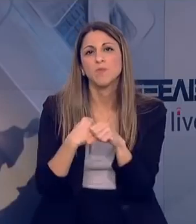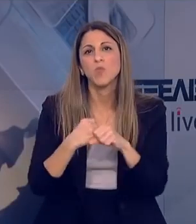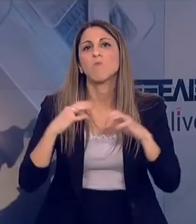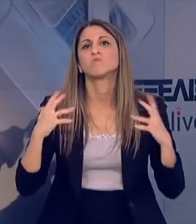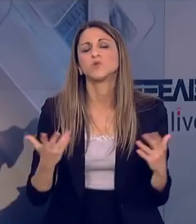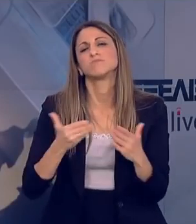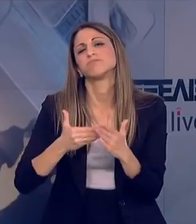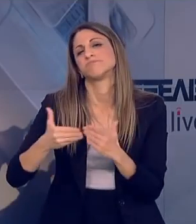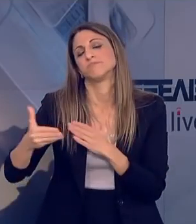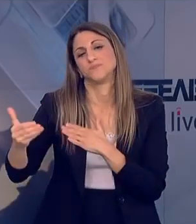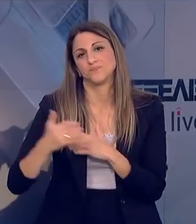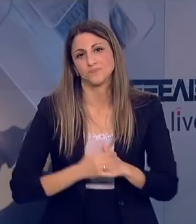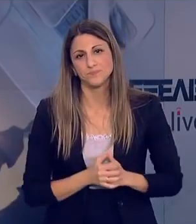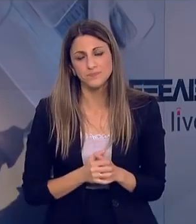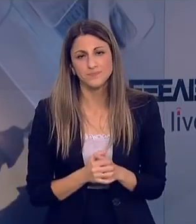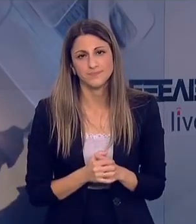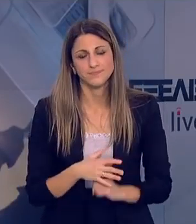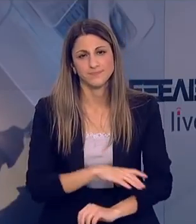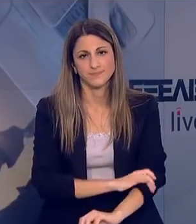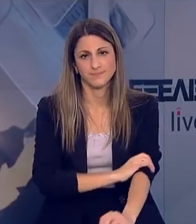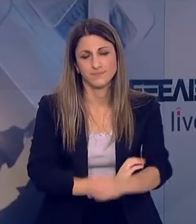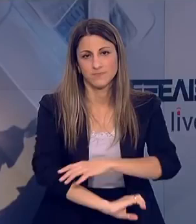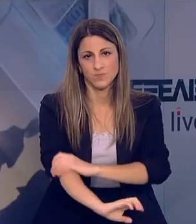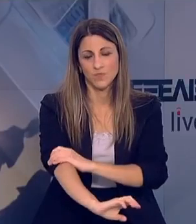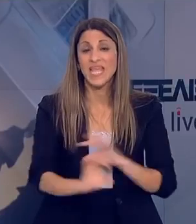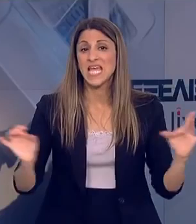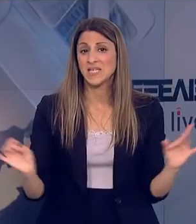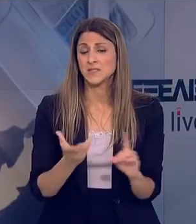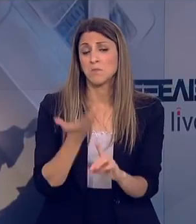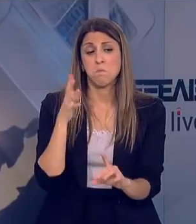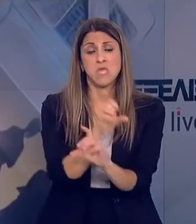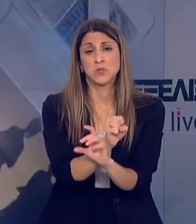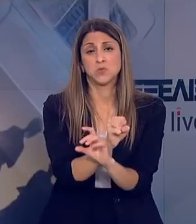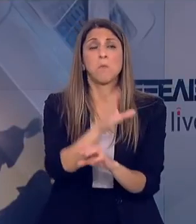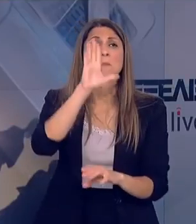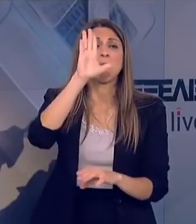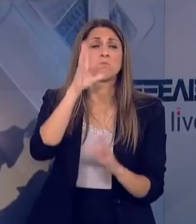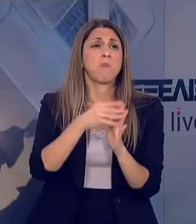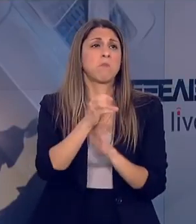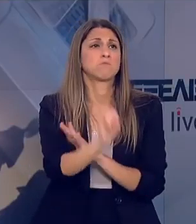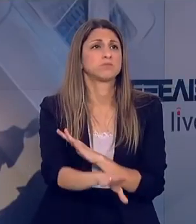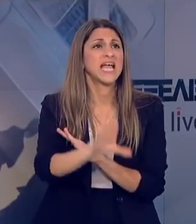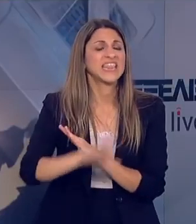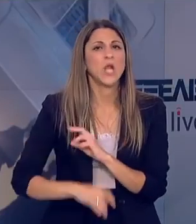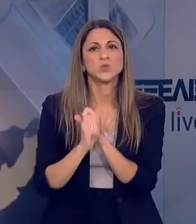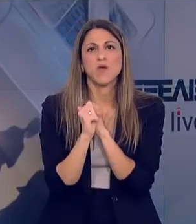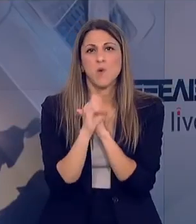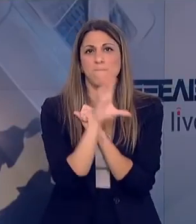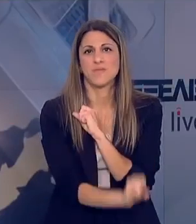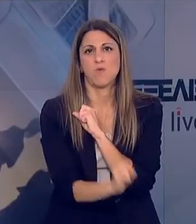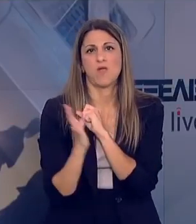Επίσης υπάρχει πιθανότητα, παρά το γεγονός ότι μπορεί να βρεις ένα τέτοιο κρούσμα, λέω εγώ για παράδειγμα τέλος Ιανουαρίου, αυτό το κρούσμα από μόνο